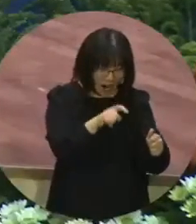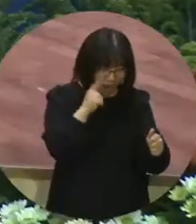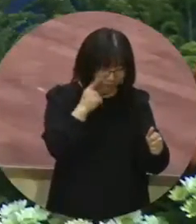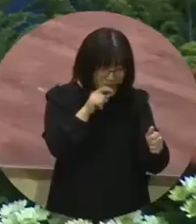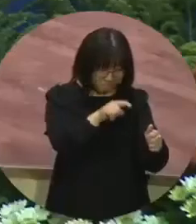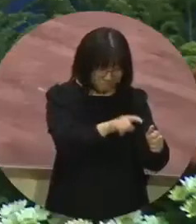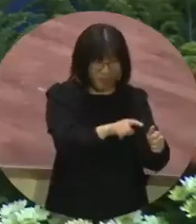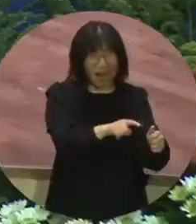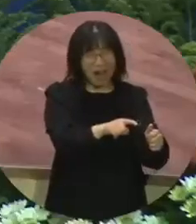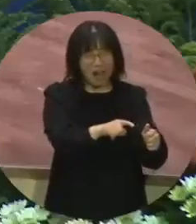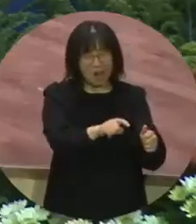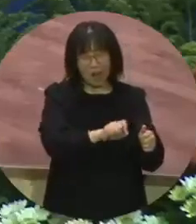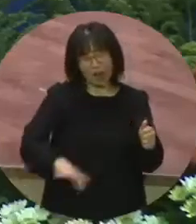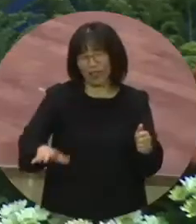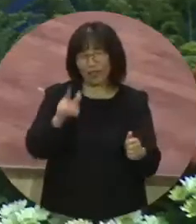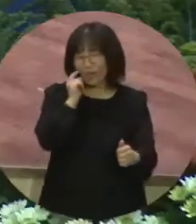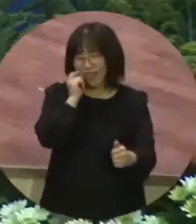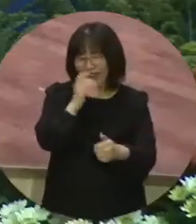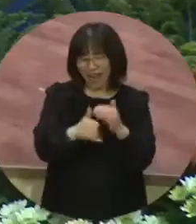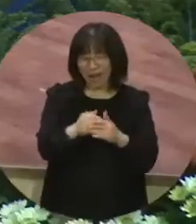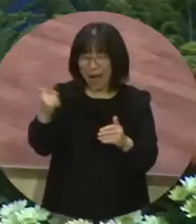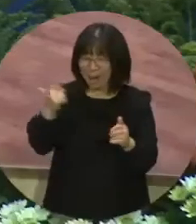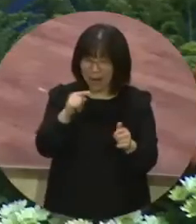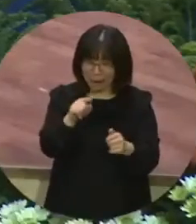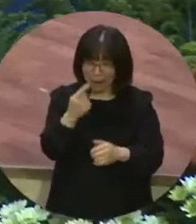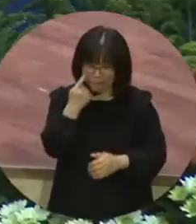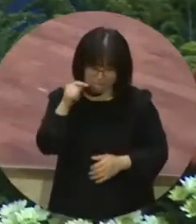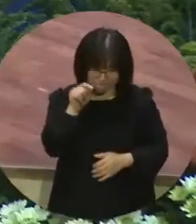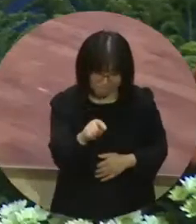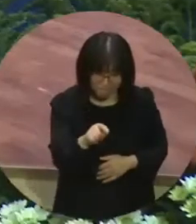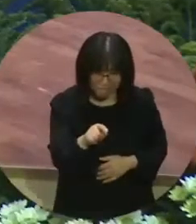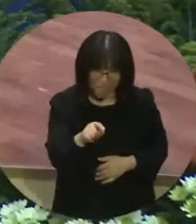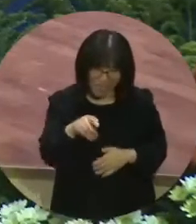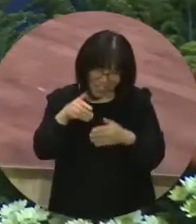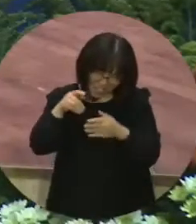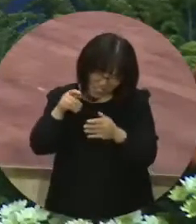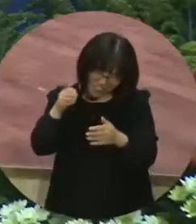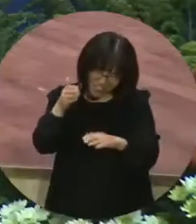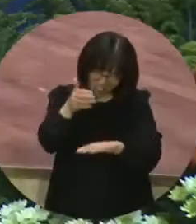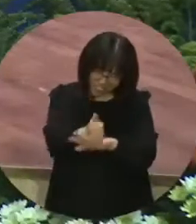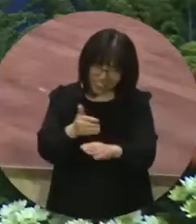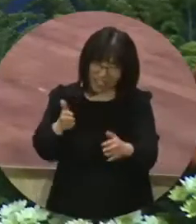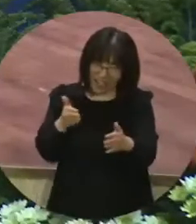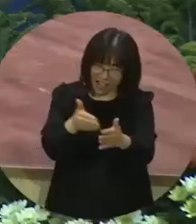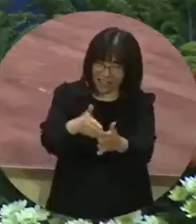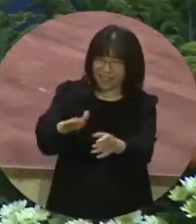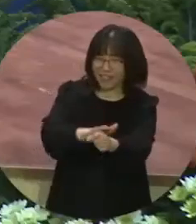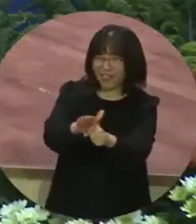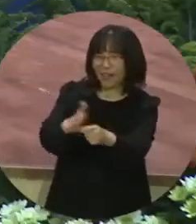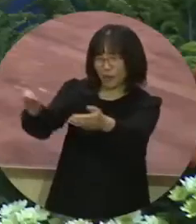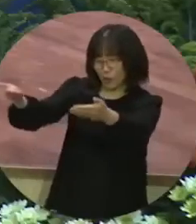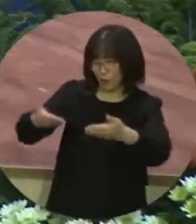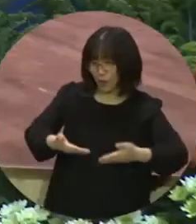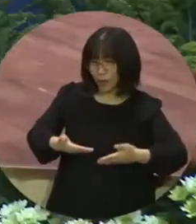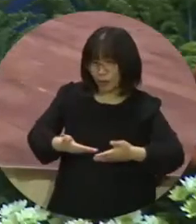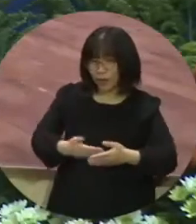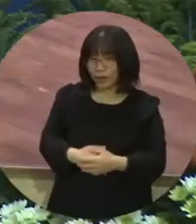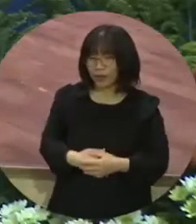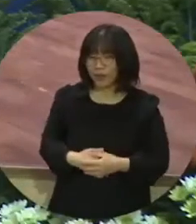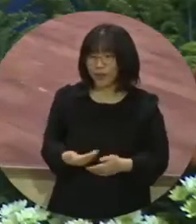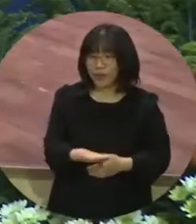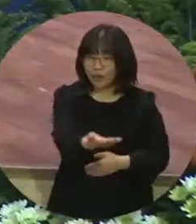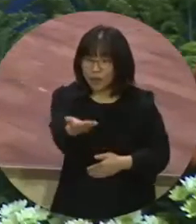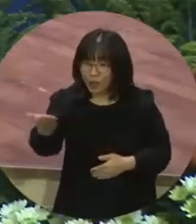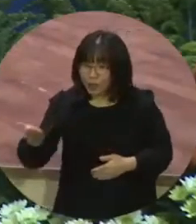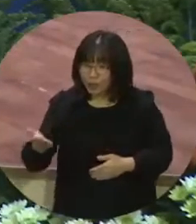나를 버리시나? 하나님 나를 힘들게 하시나? 아니에요. 여러분을 변함없이 사랑하고 있습니다. 그러니까